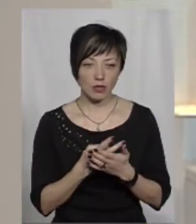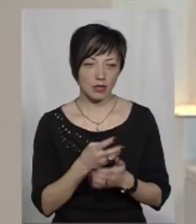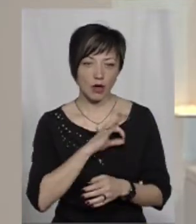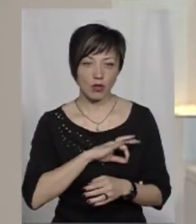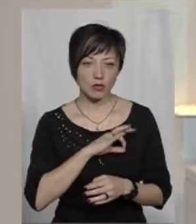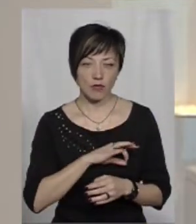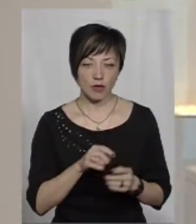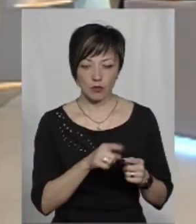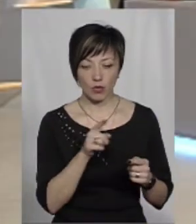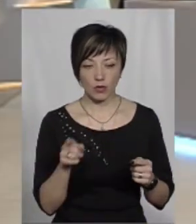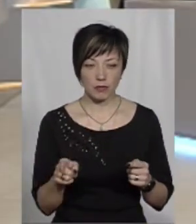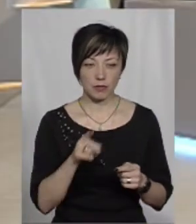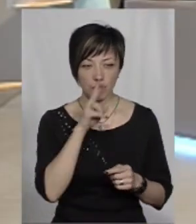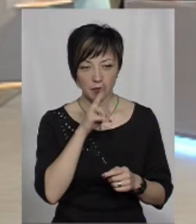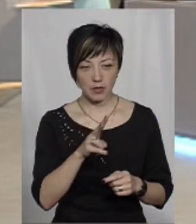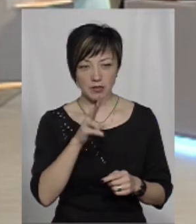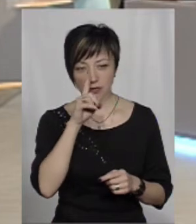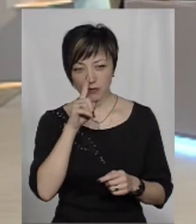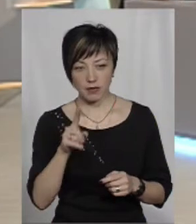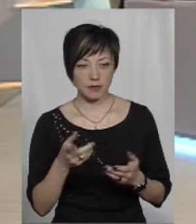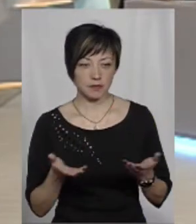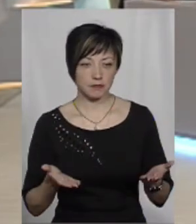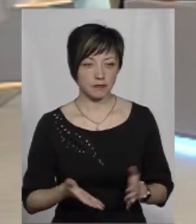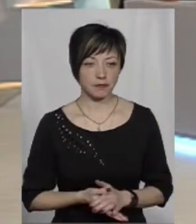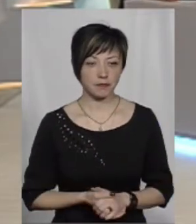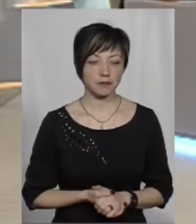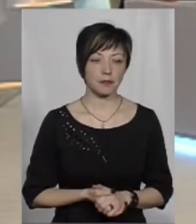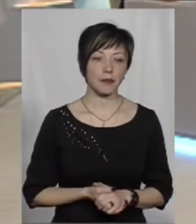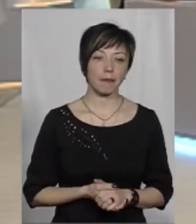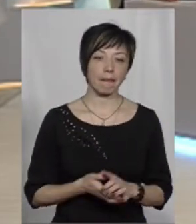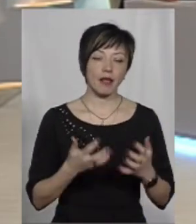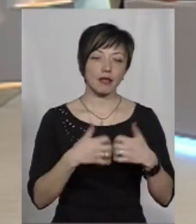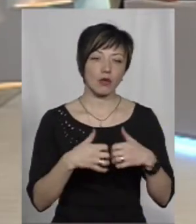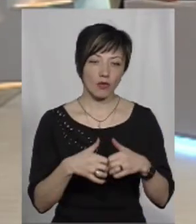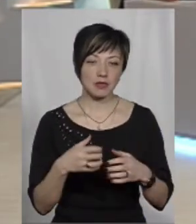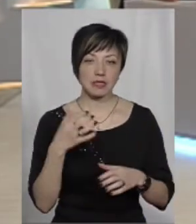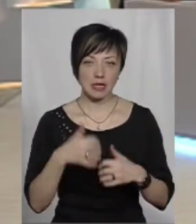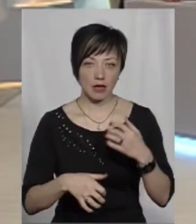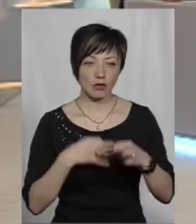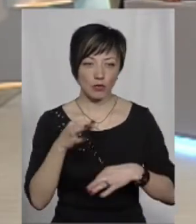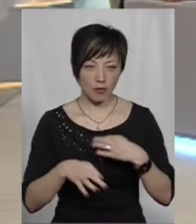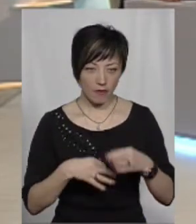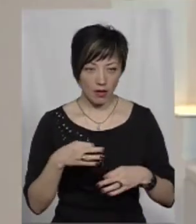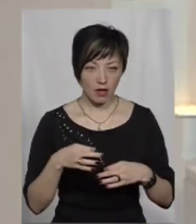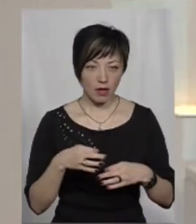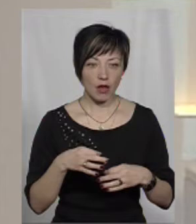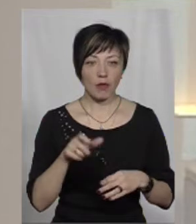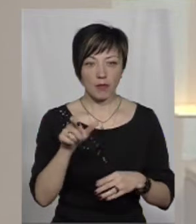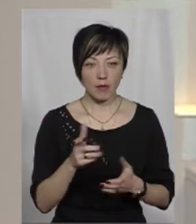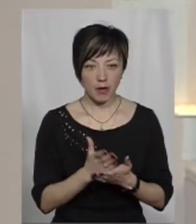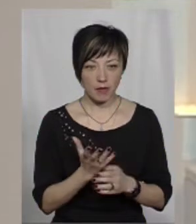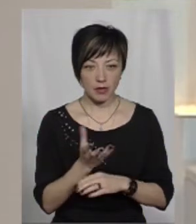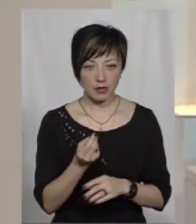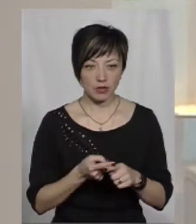не користувалася протягом одного місяця, протягом двох місяців. Нараховується от середньодобове. Споживач